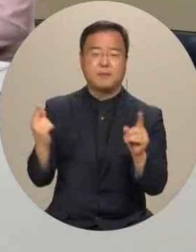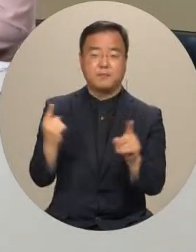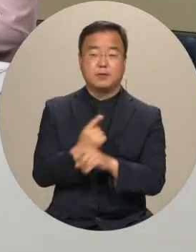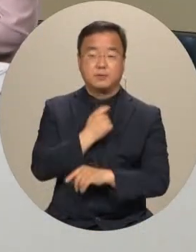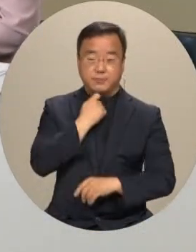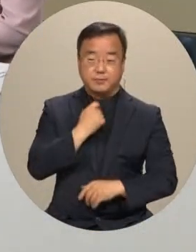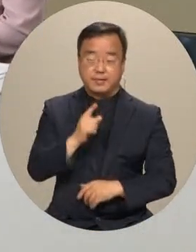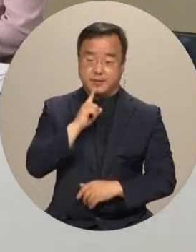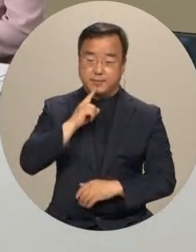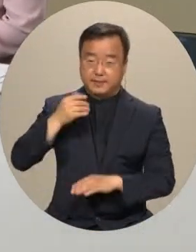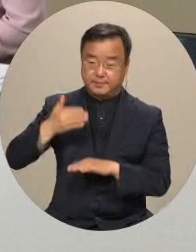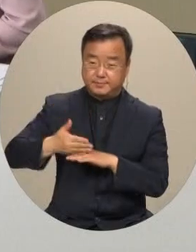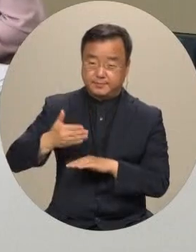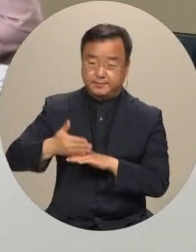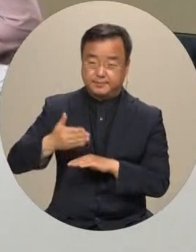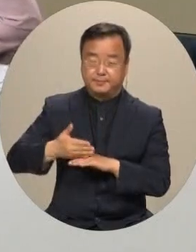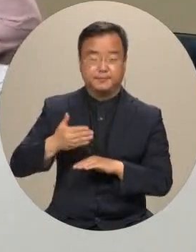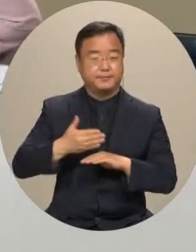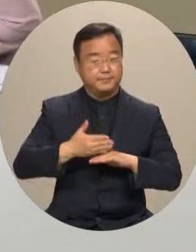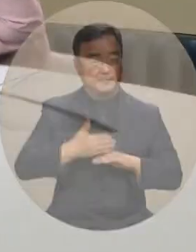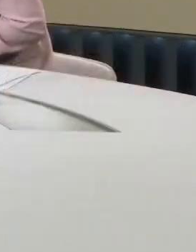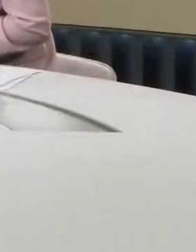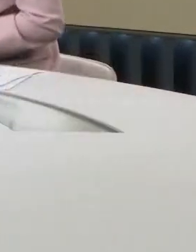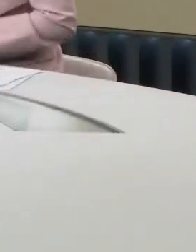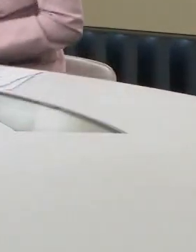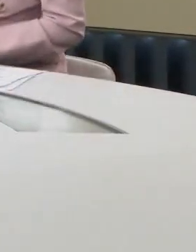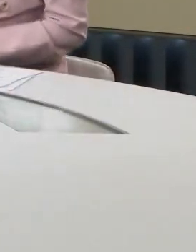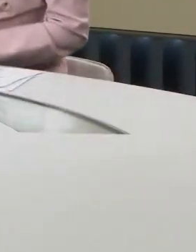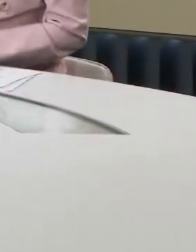오늘 말씀 잘 들었습니다 감사합니다